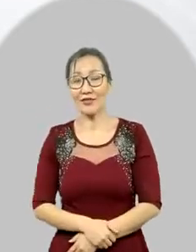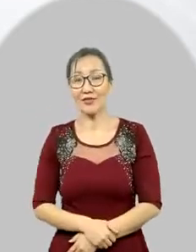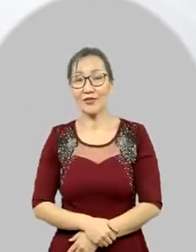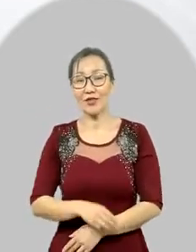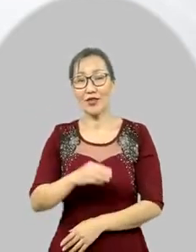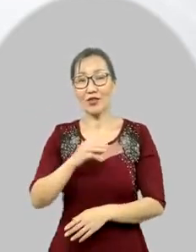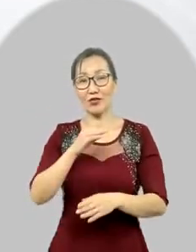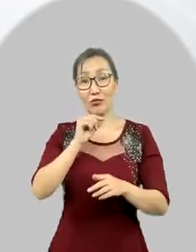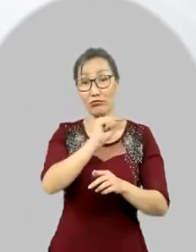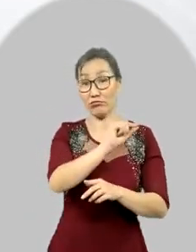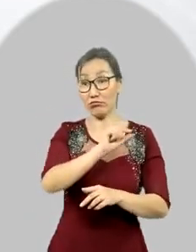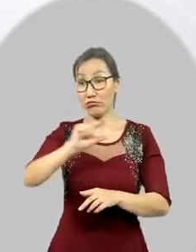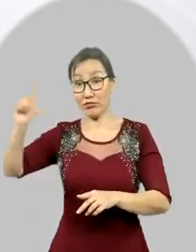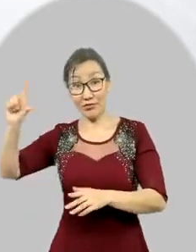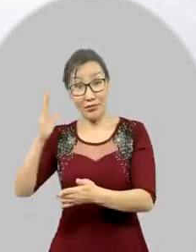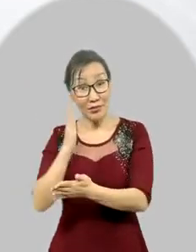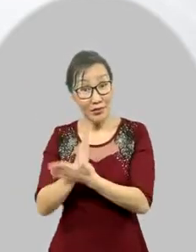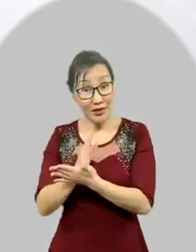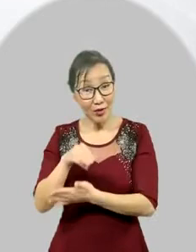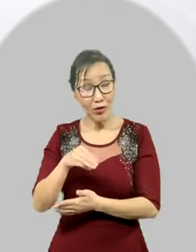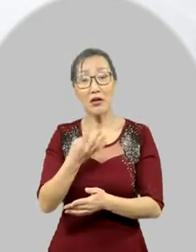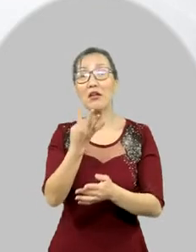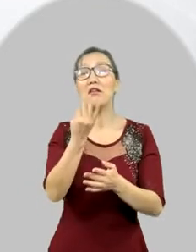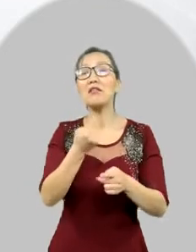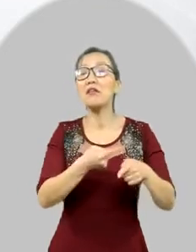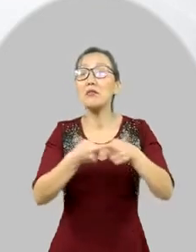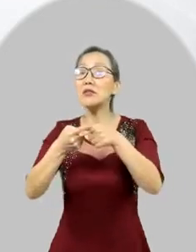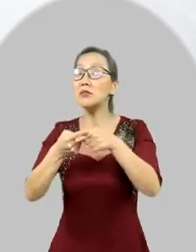Тоонууд өссөн бэ. Тэгвэл хідээр нэмэгдсэн бэ.